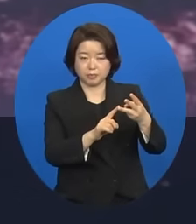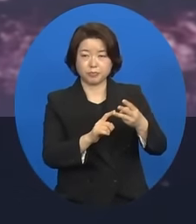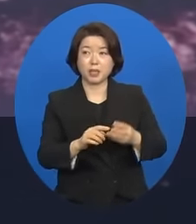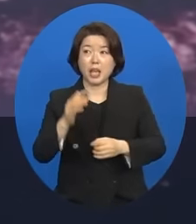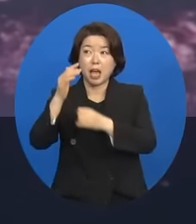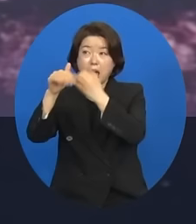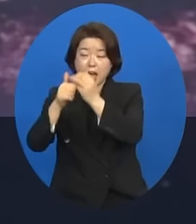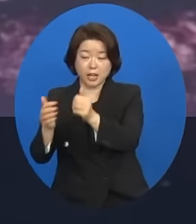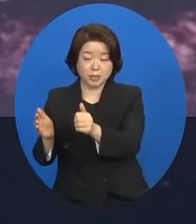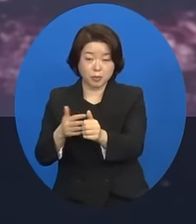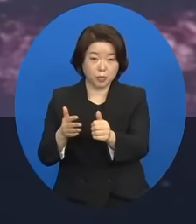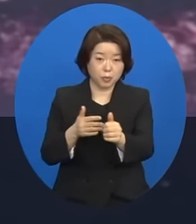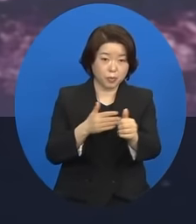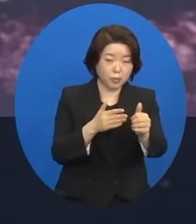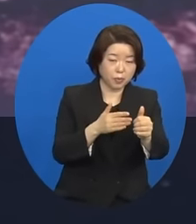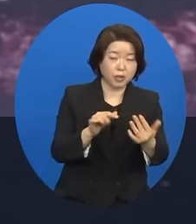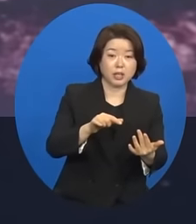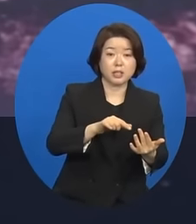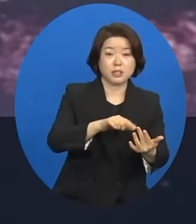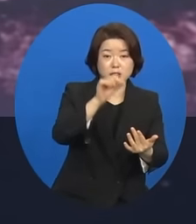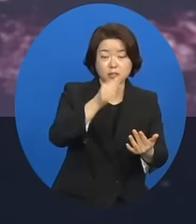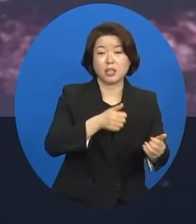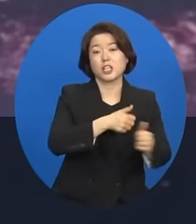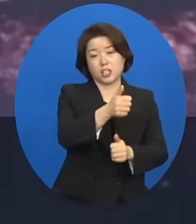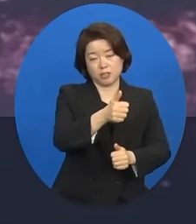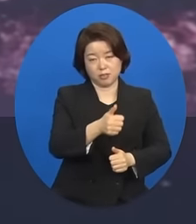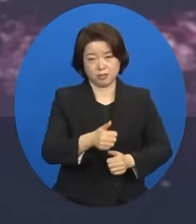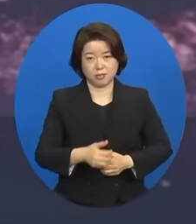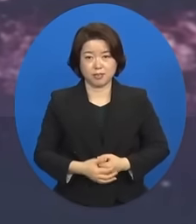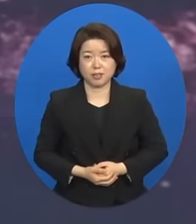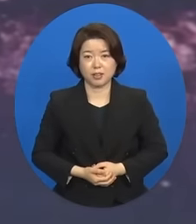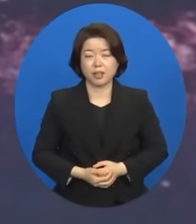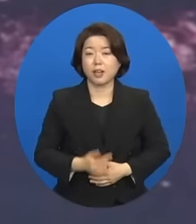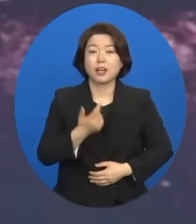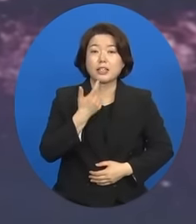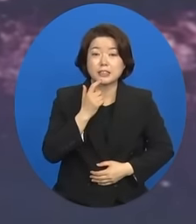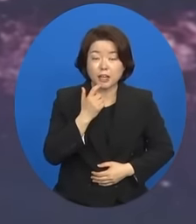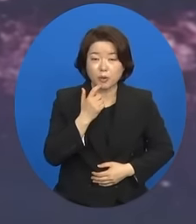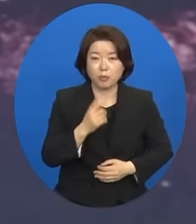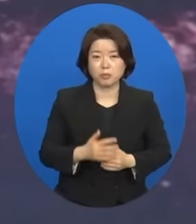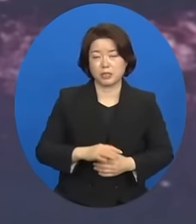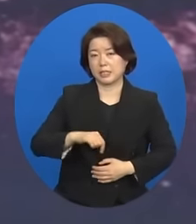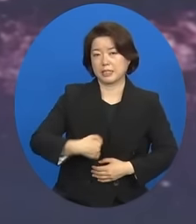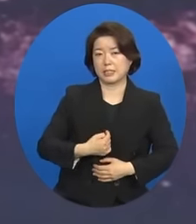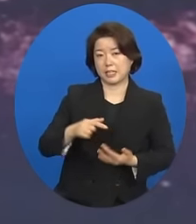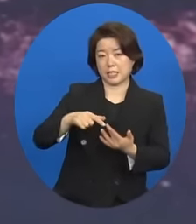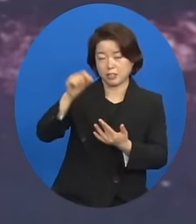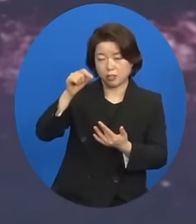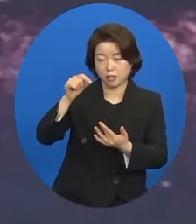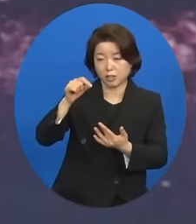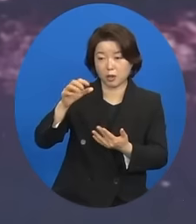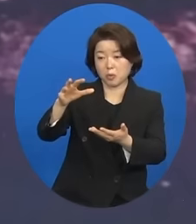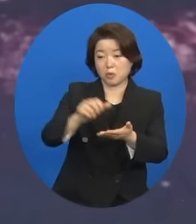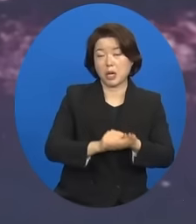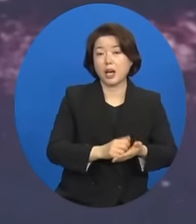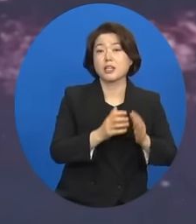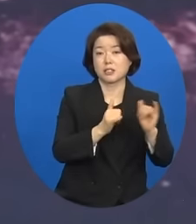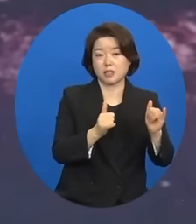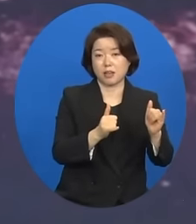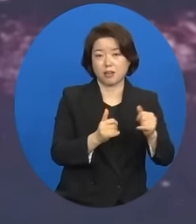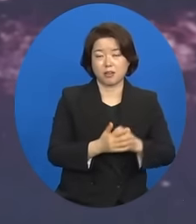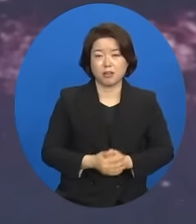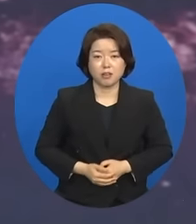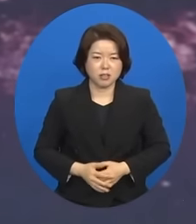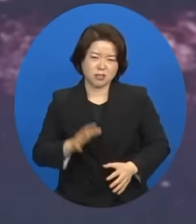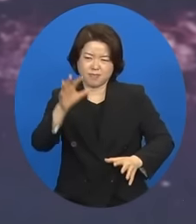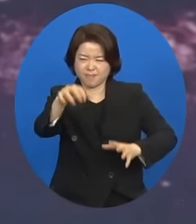이깁니다 섭리가 선택을 이깁니다 야곱은 자기가 선택하고 취하는 자입니다 뭐 얼마나 취하는